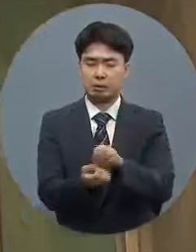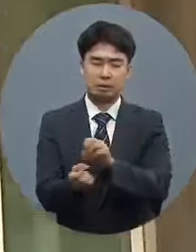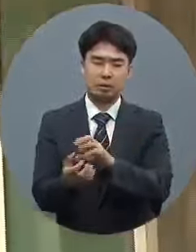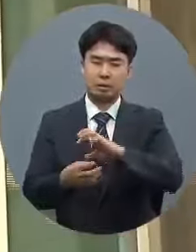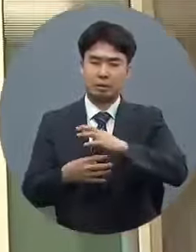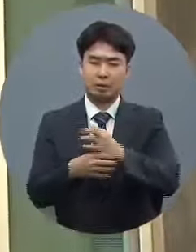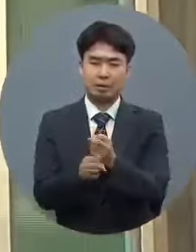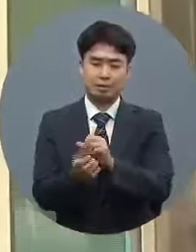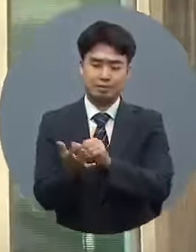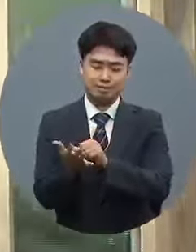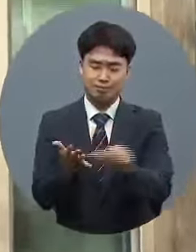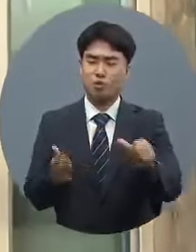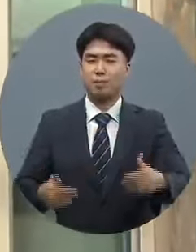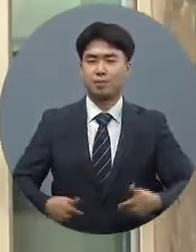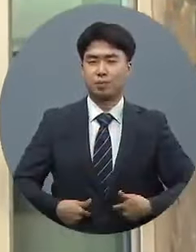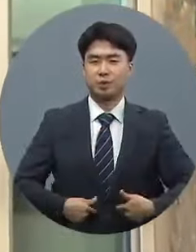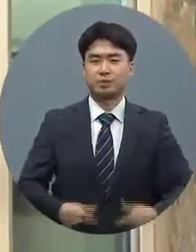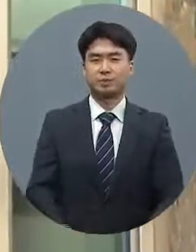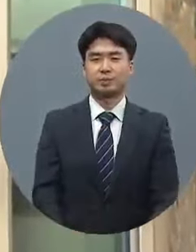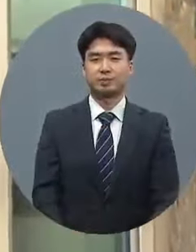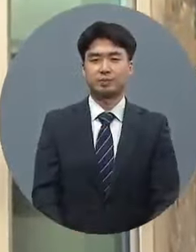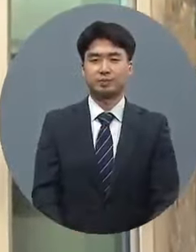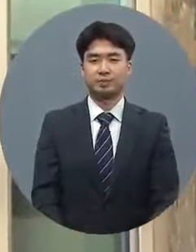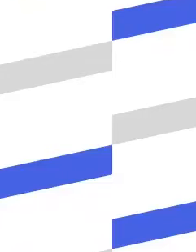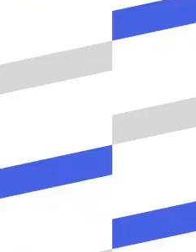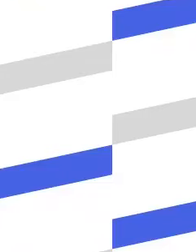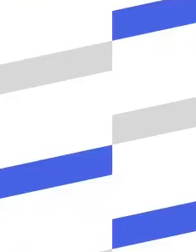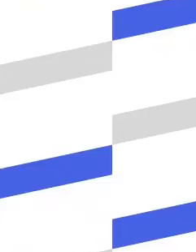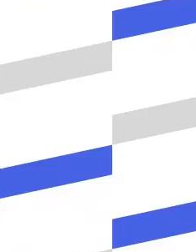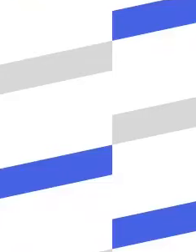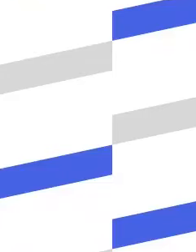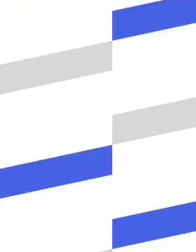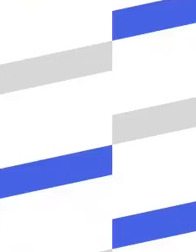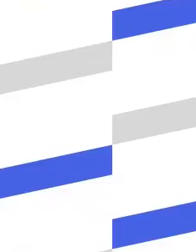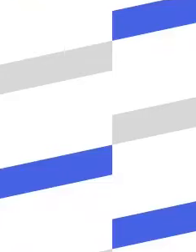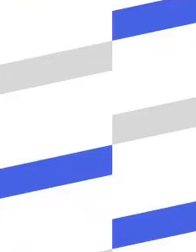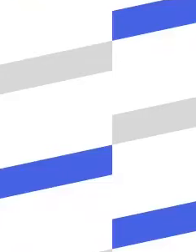아닌지 우려스럽습니다 MBC 뉴스 정인곤 이니다 ja